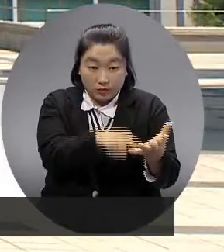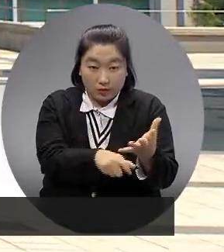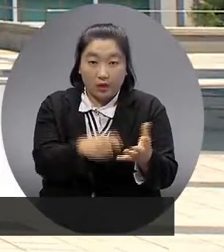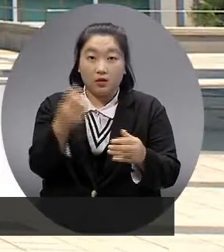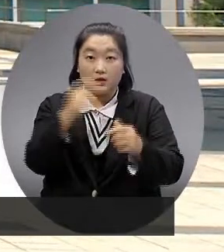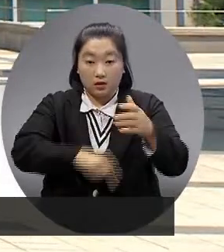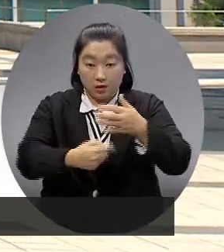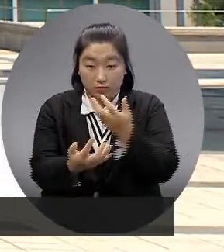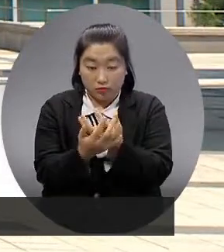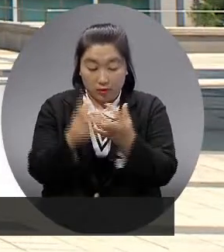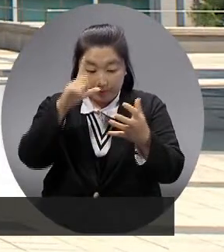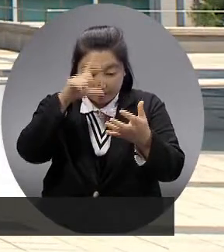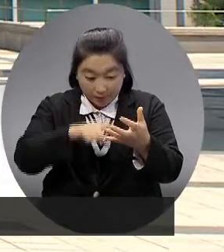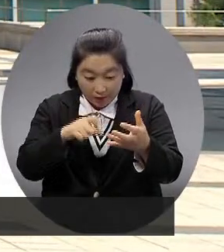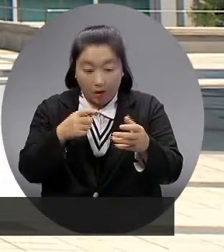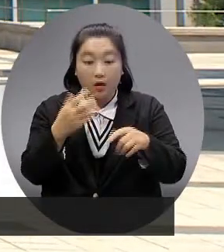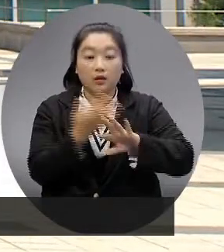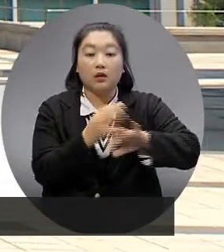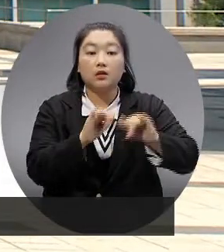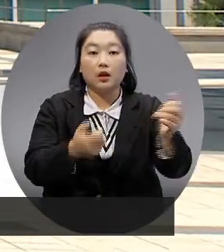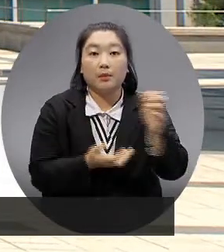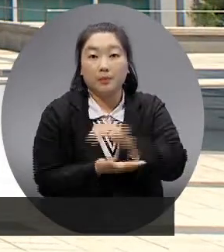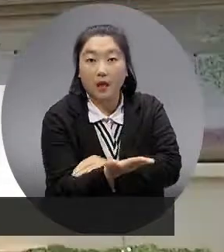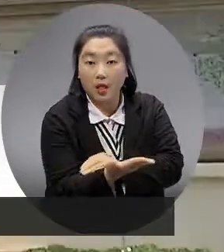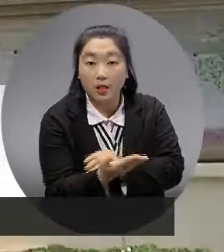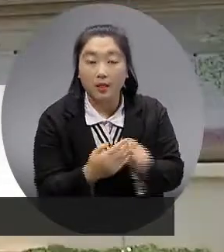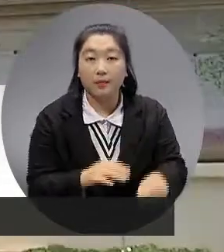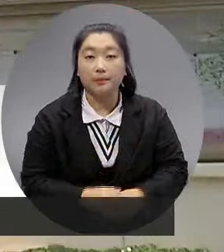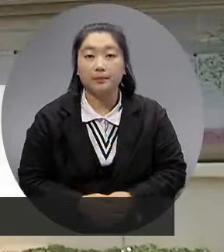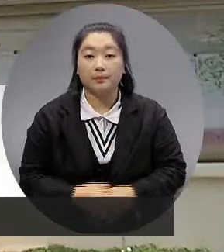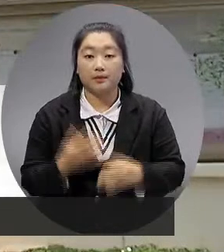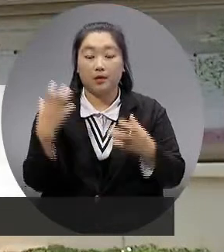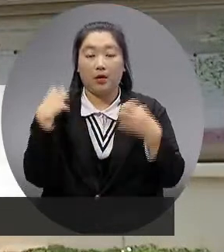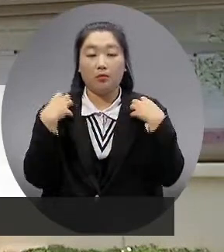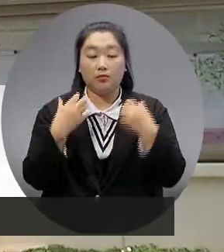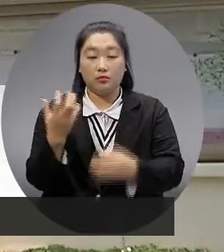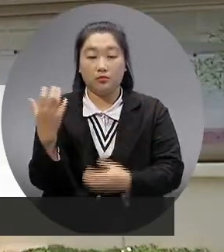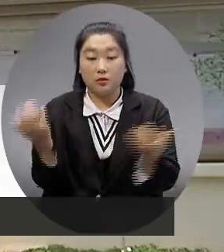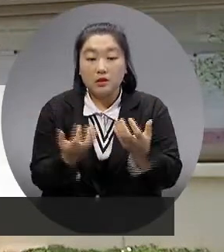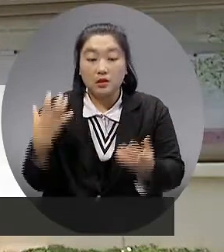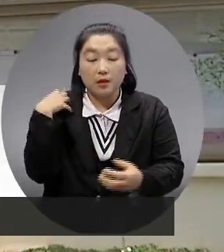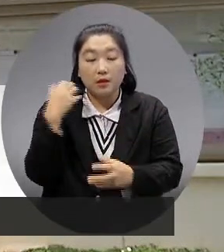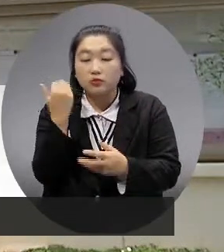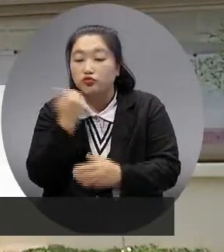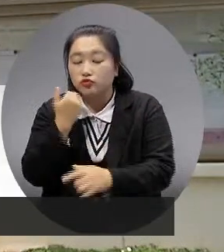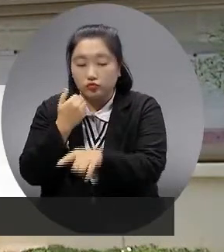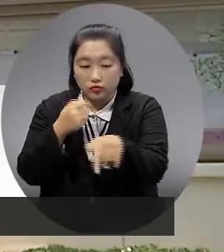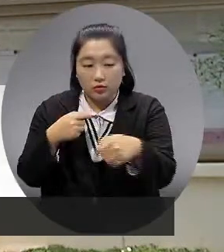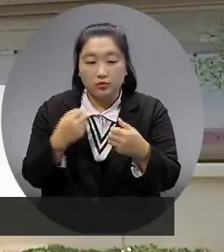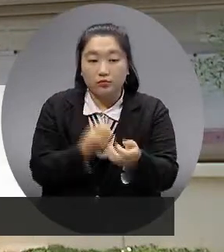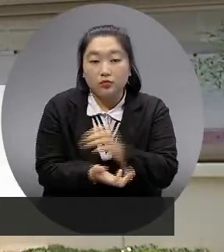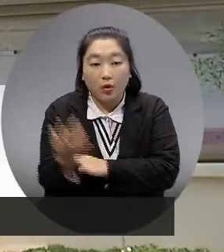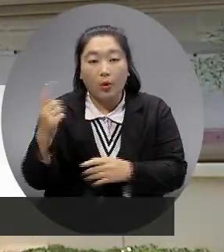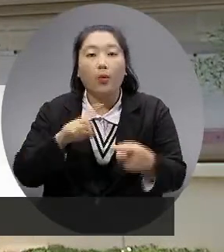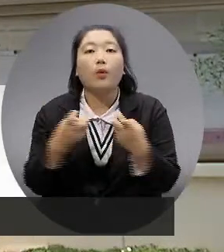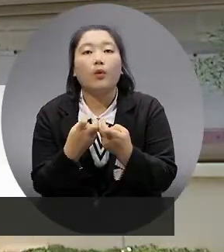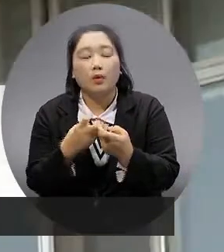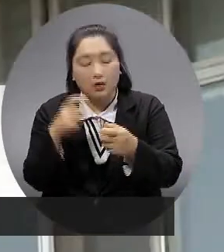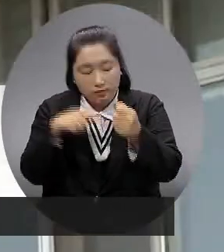문건 촬영본이 외부로 유출된 사실을 확인하고 업무 담당자들을 상대로 문서 유출 경위를 수사하고